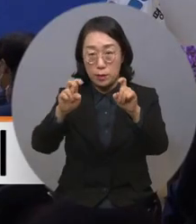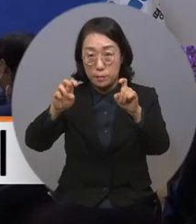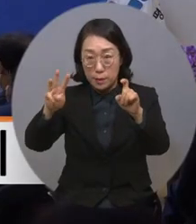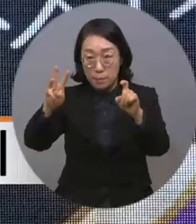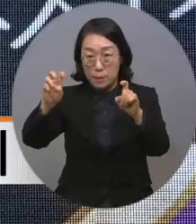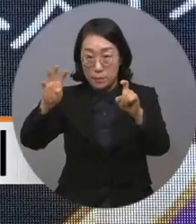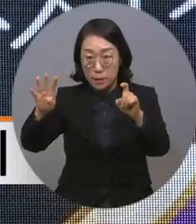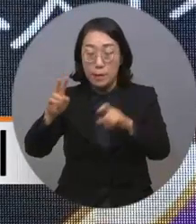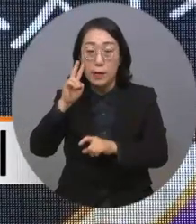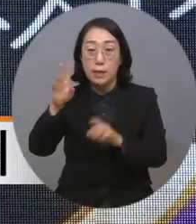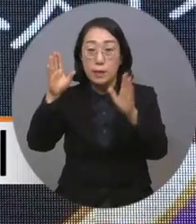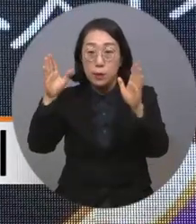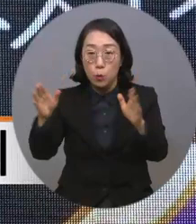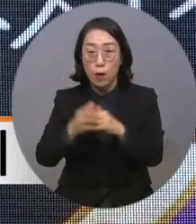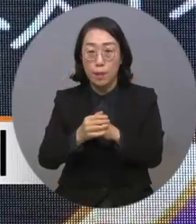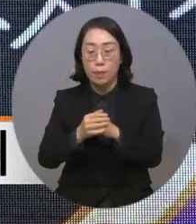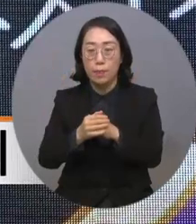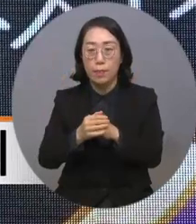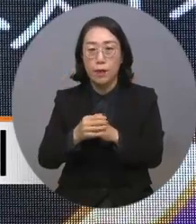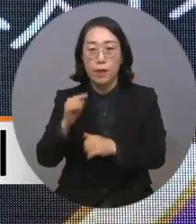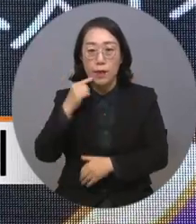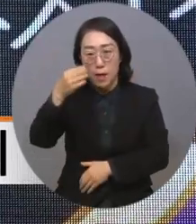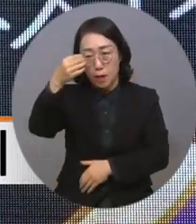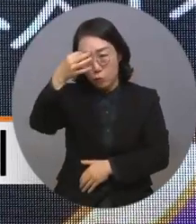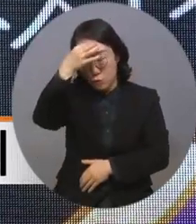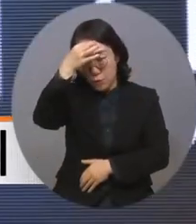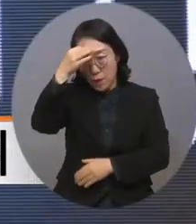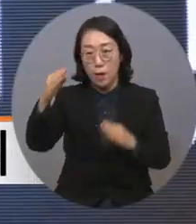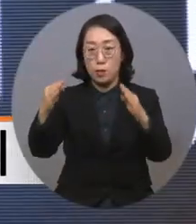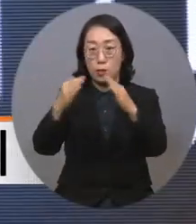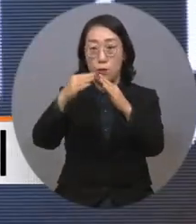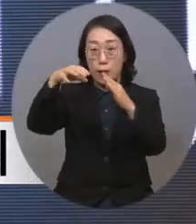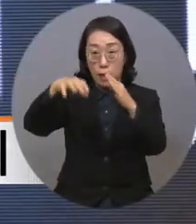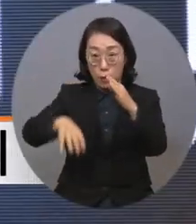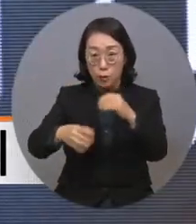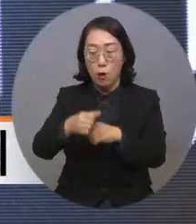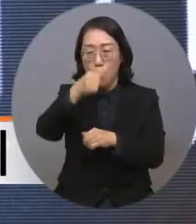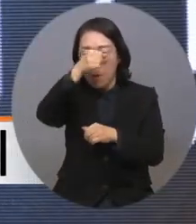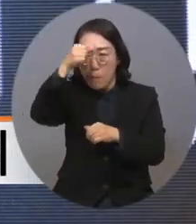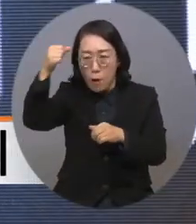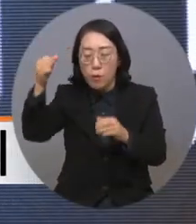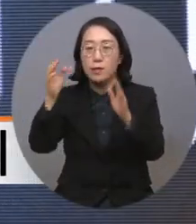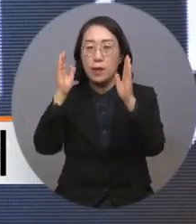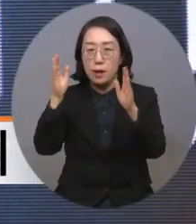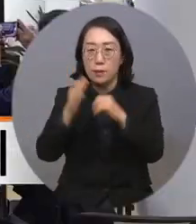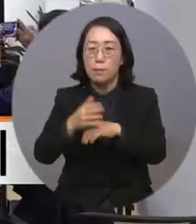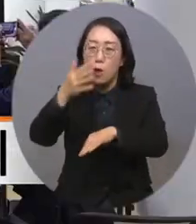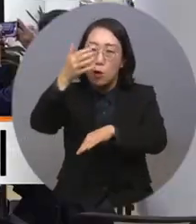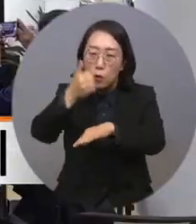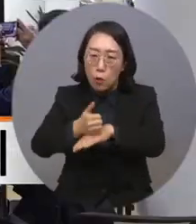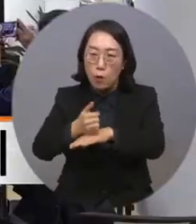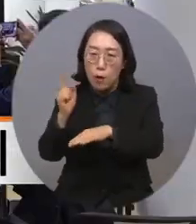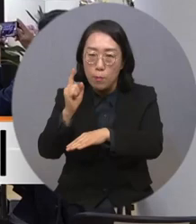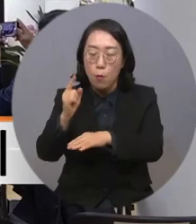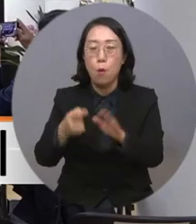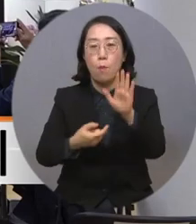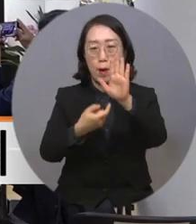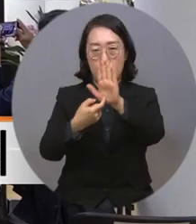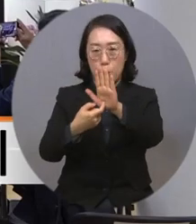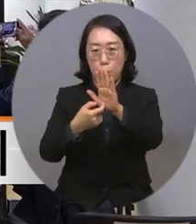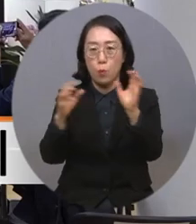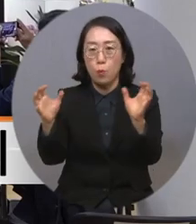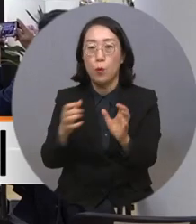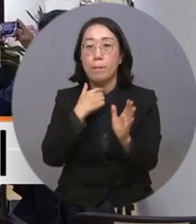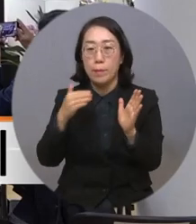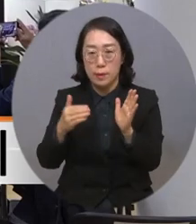24일 이틀간 의정부시 예술의 전당 해서 장애인 평생학습 성과 공유 회 가 열렸습니다 이번 행사를